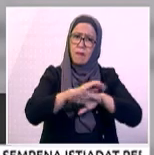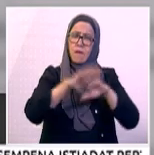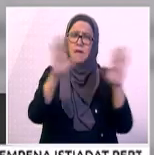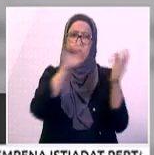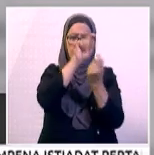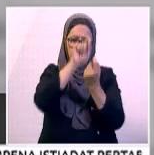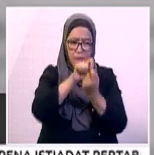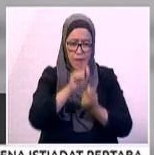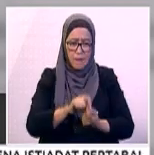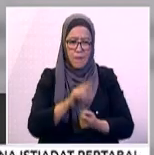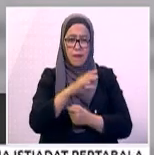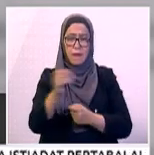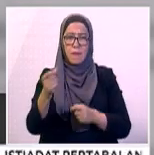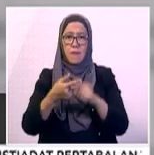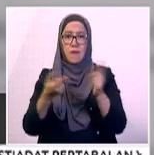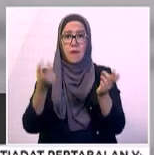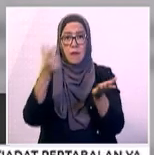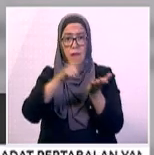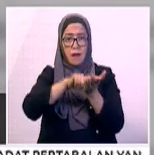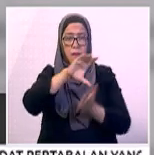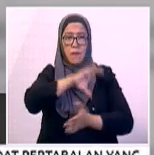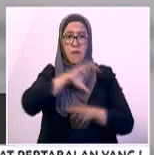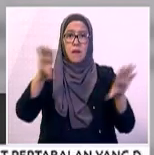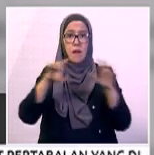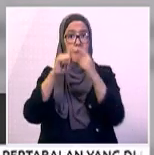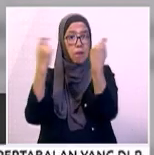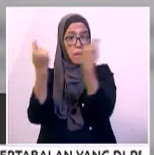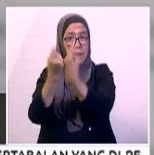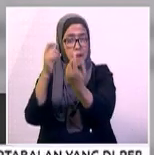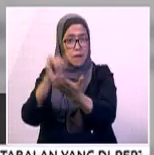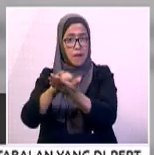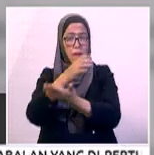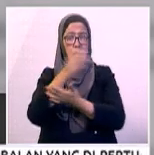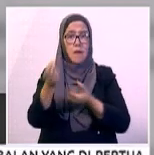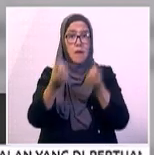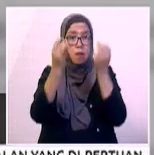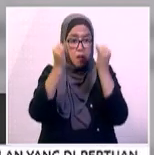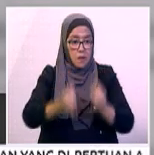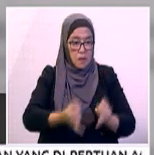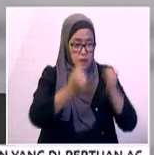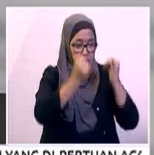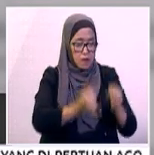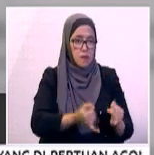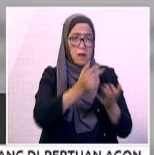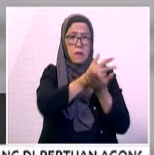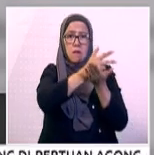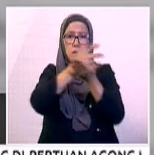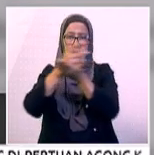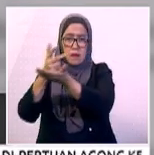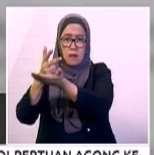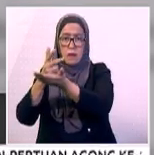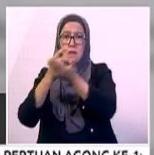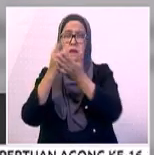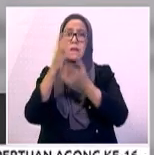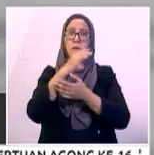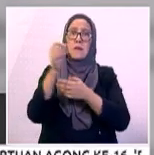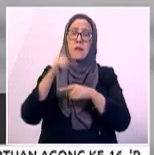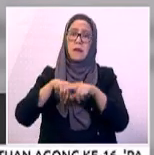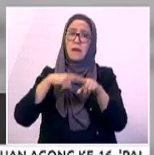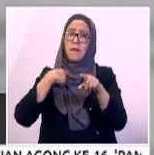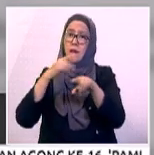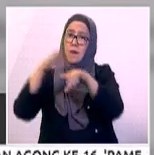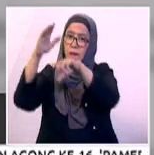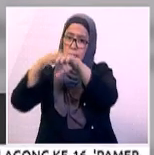laporan polis dibuat pasukan berkenaan. Beberapa individu akan dirakam percakapan dan Saiki turut dijangka dipanggil bagi